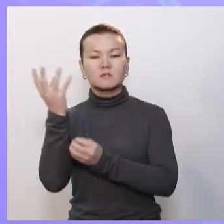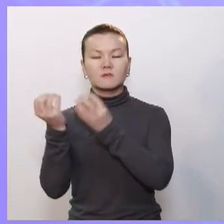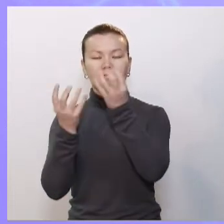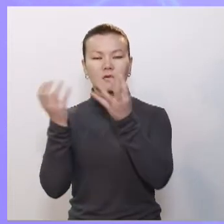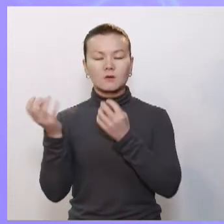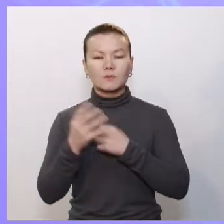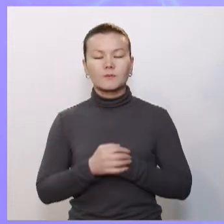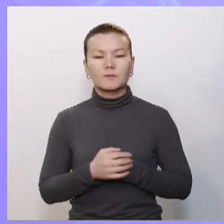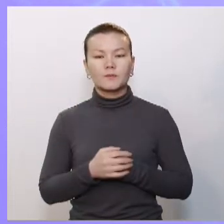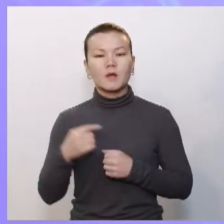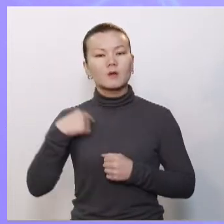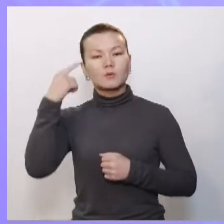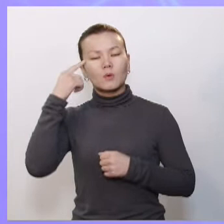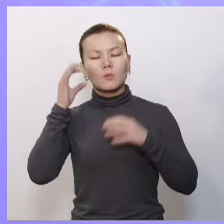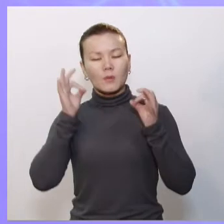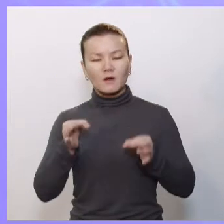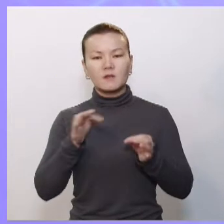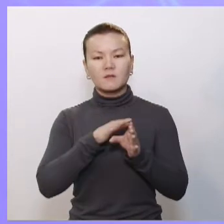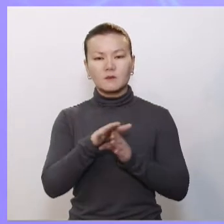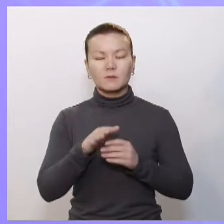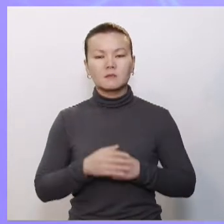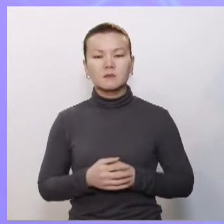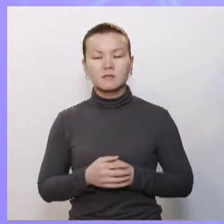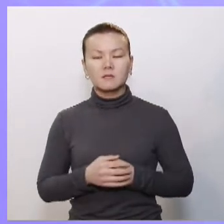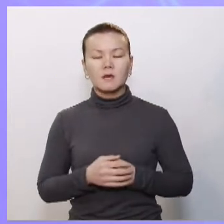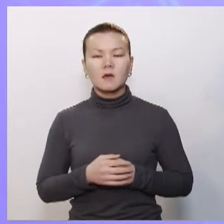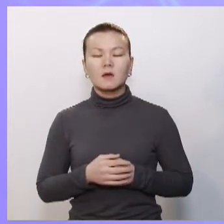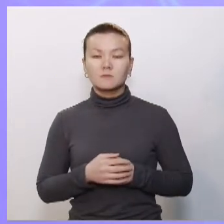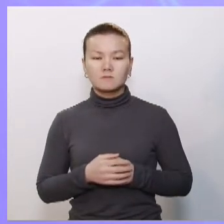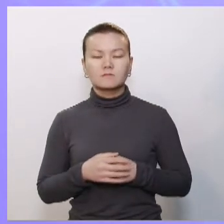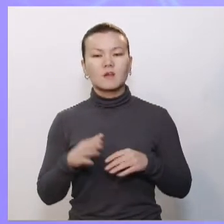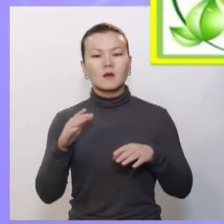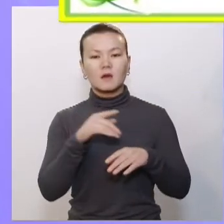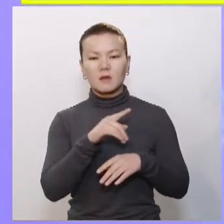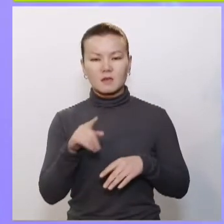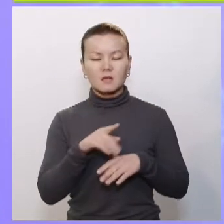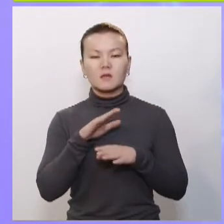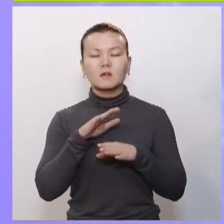Туура аткардыңар деп ойлойм. Андай болсо, азаматсыңар.